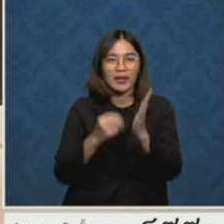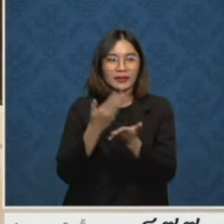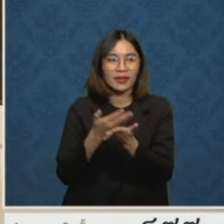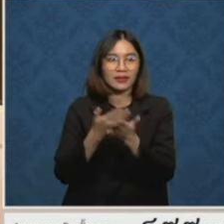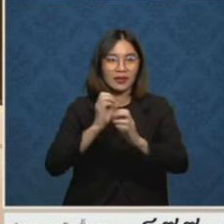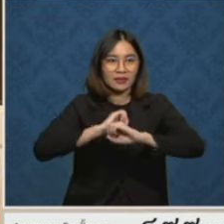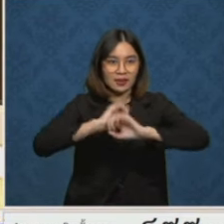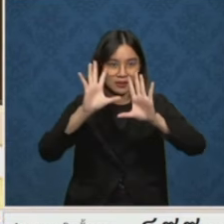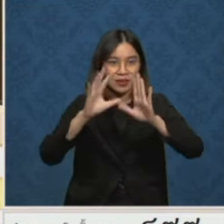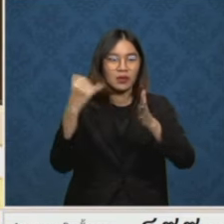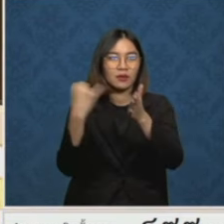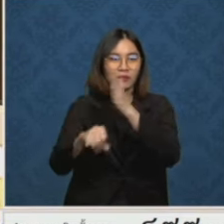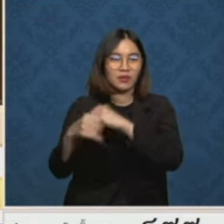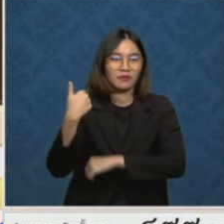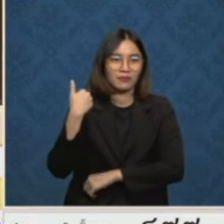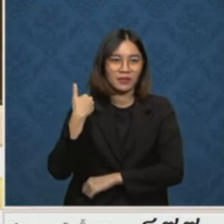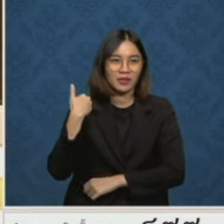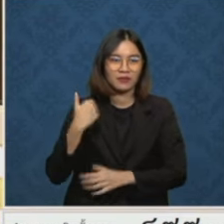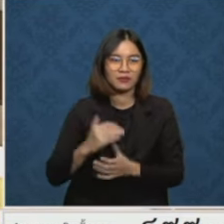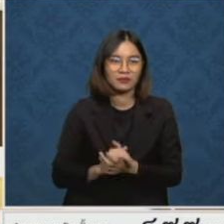น